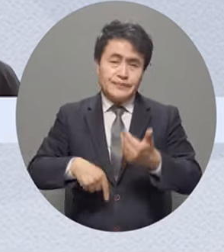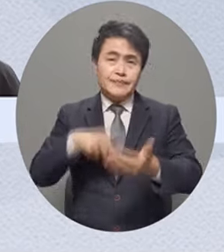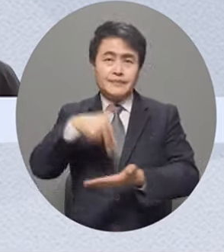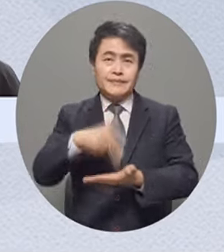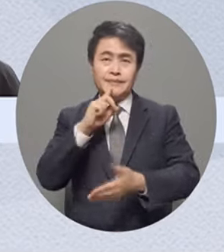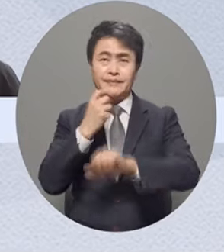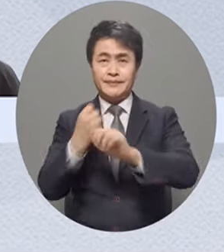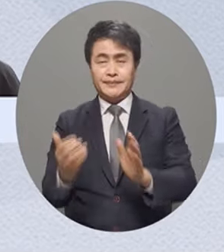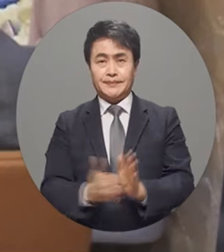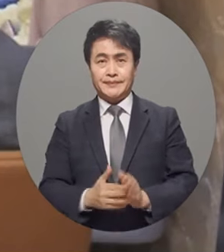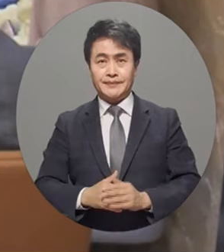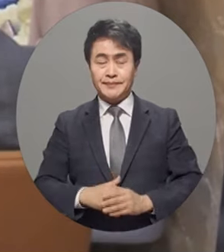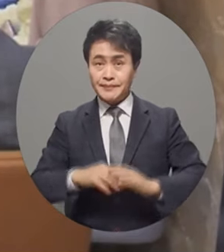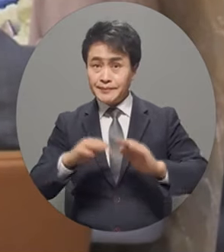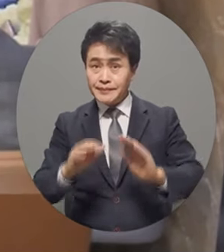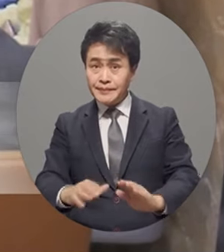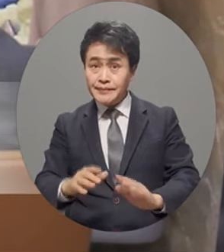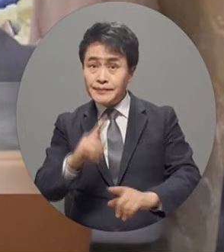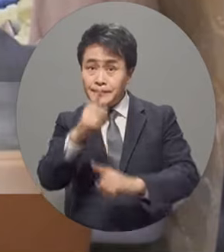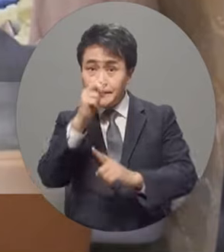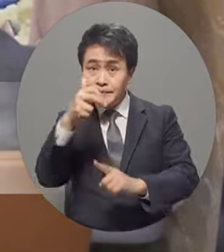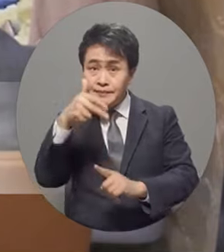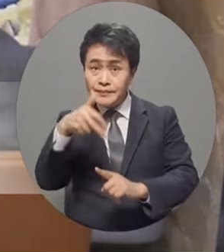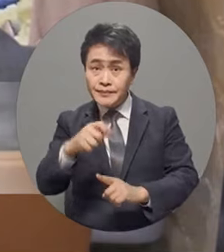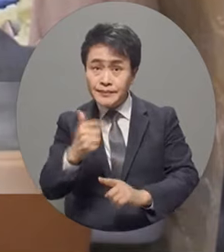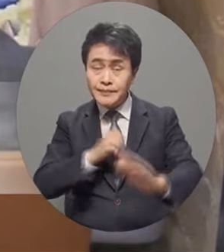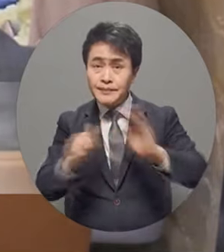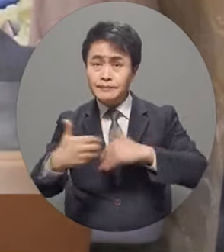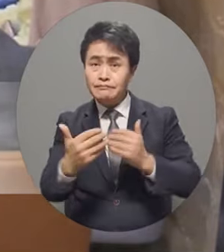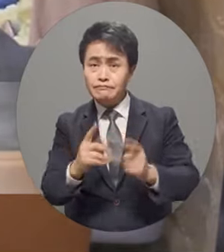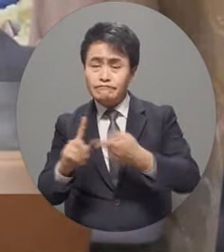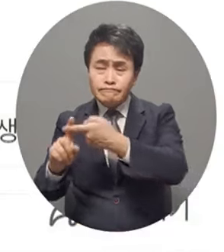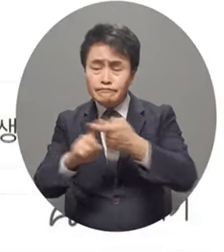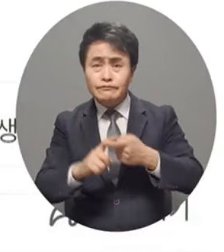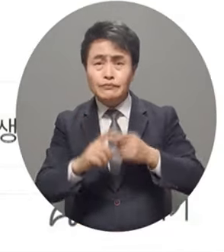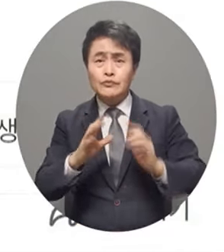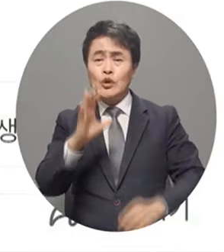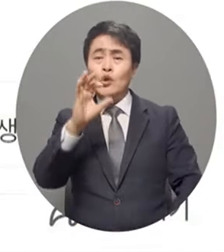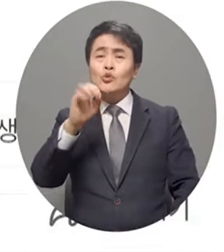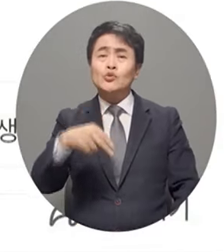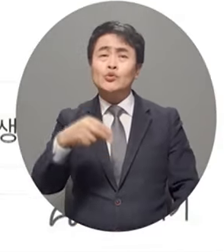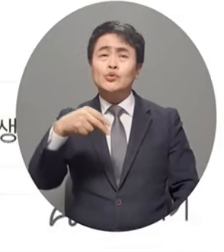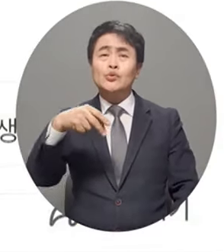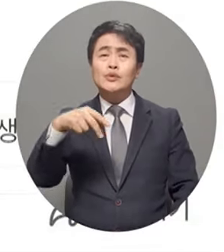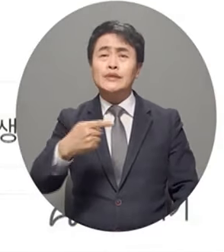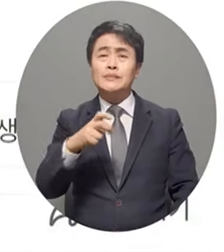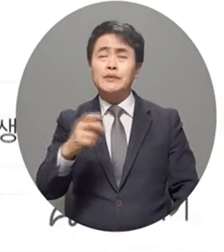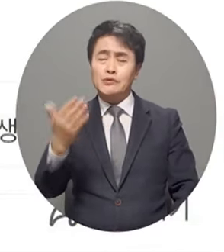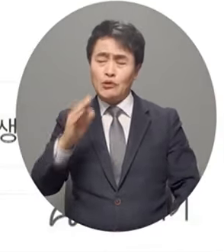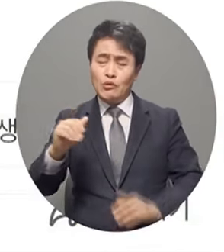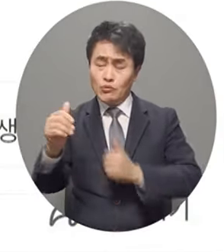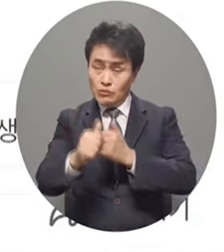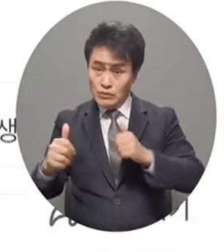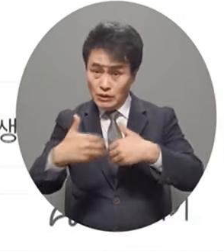않았습니다. 이런 가운데 이준석 대표가 연대를 희망해온 유승민 전 의원은 국민의힘